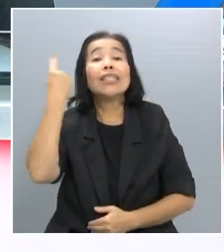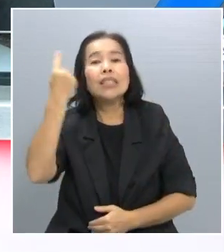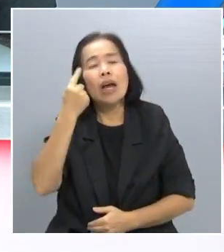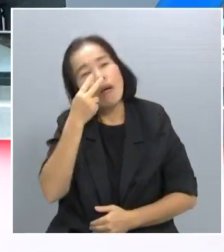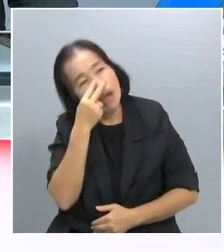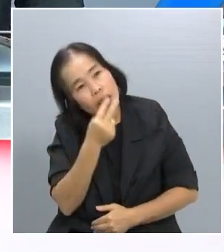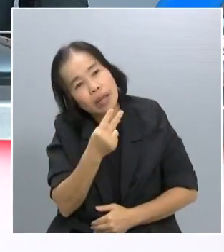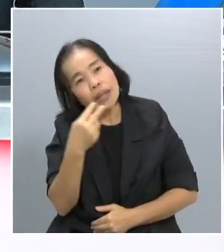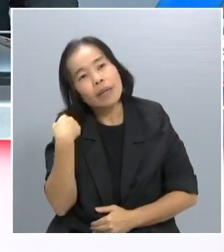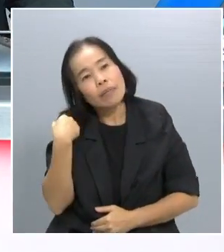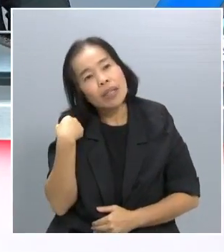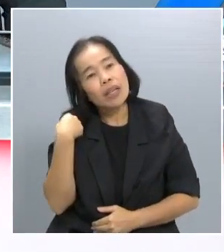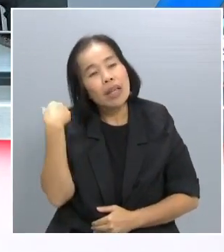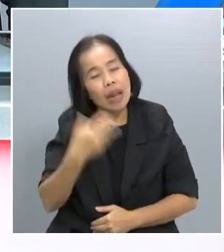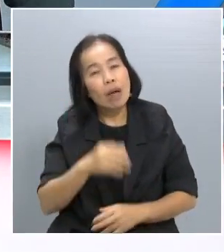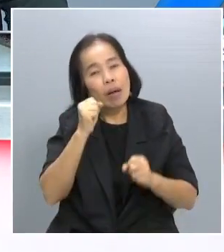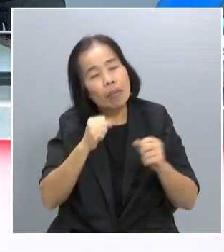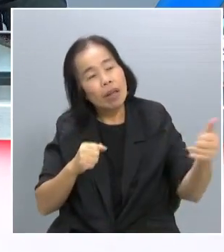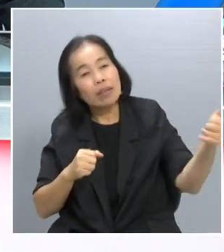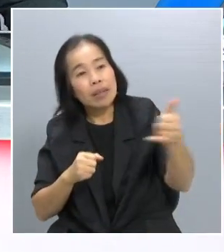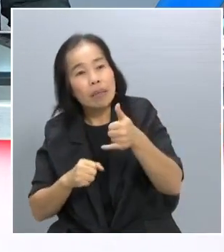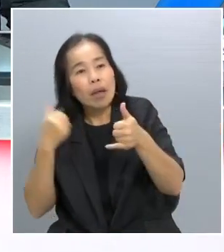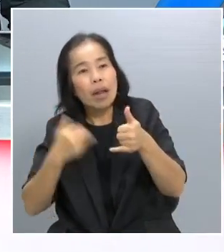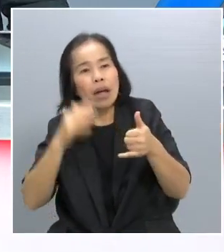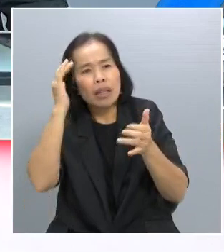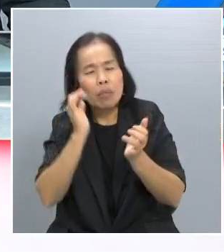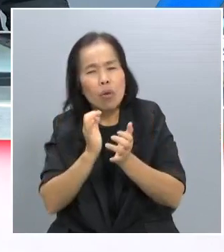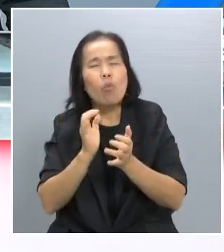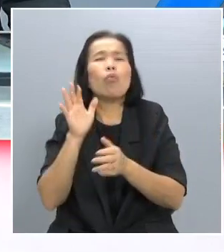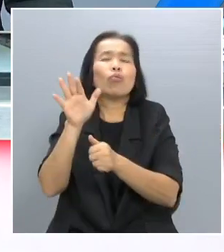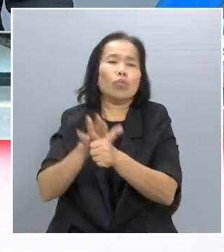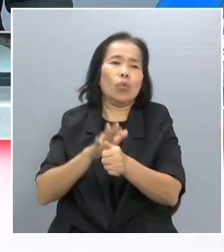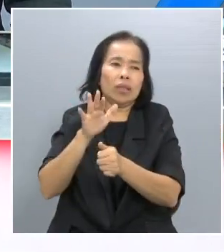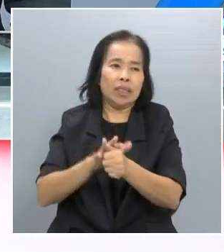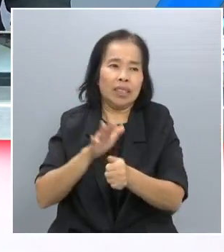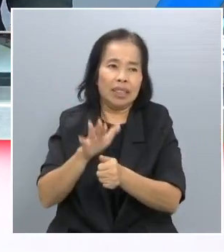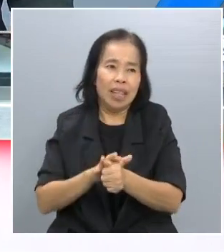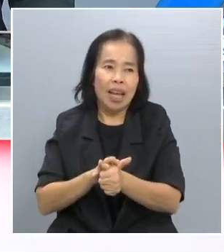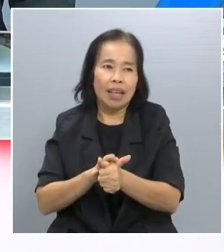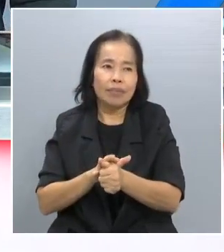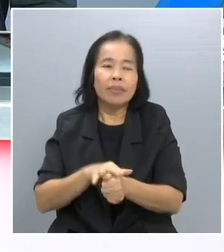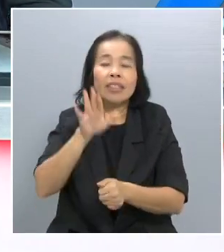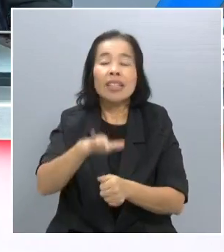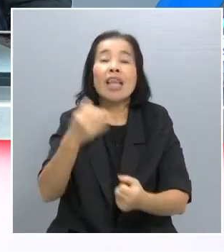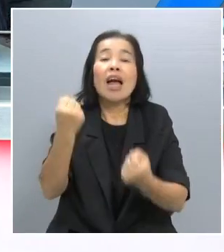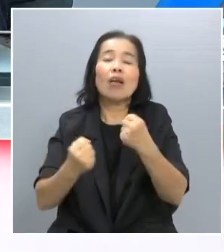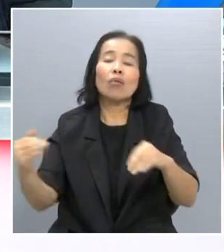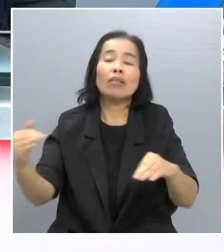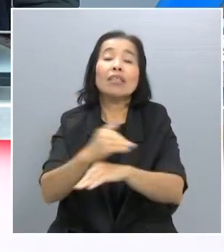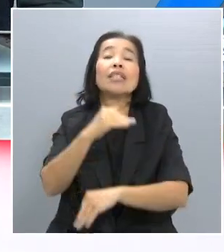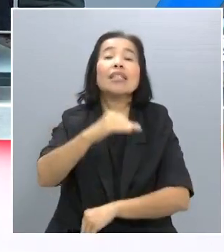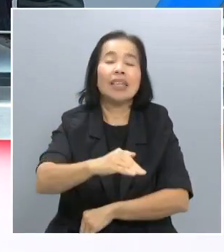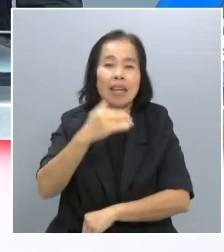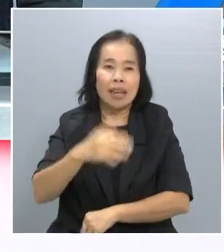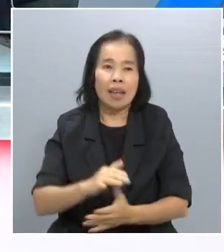งปืน ค่ะ แล้วกำลังจะเดินออกมาจากสมุดต่อตำรวจสงสาร ให้ขึ้นรถมาเพื่อมาเรียกรถที่ถนนใหญ ่เออแล้วสุดท้ายเนี่ย